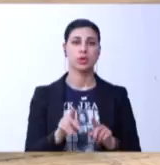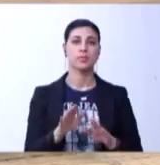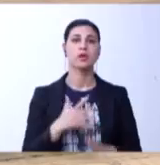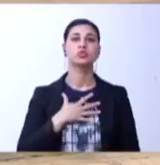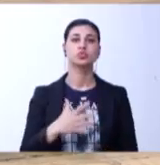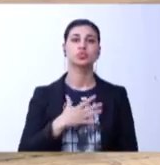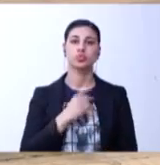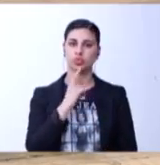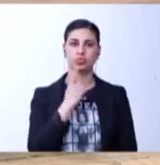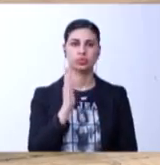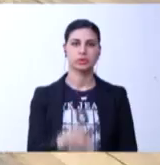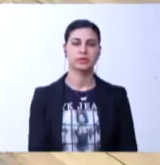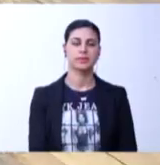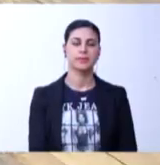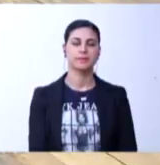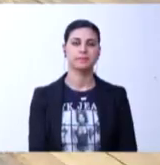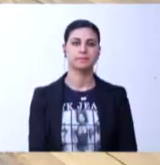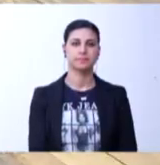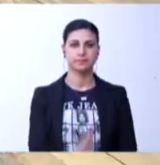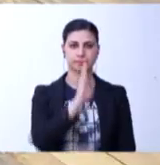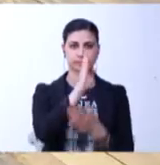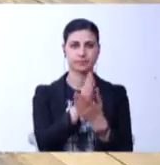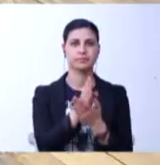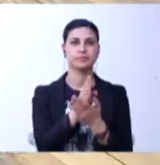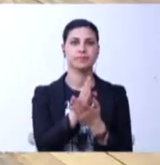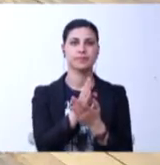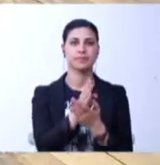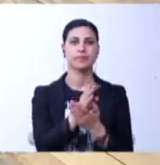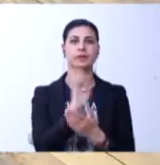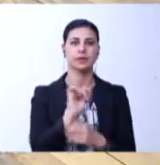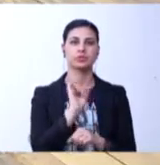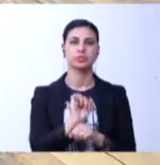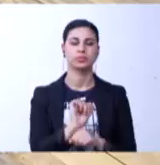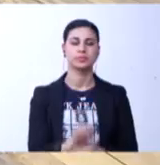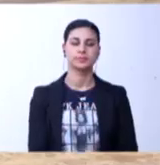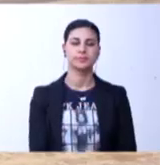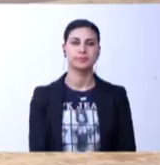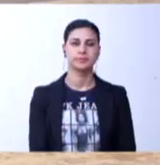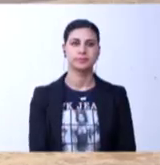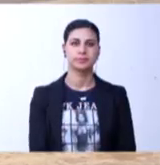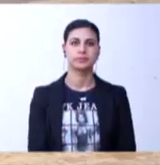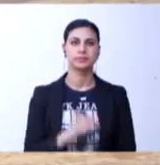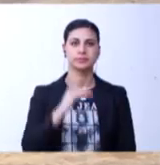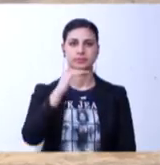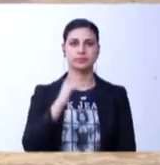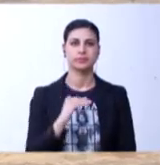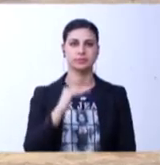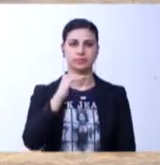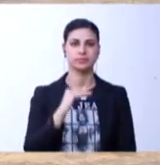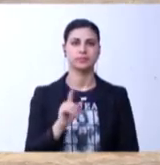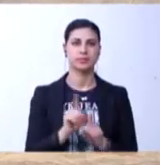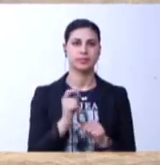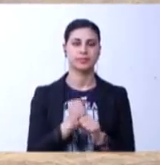სუნთქვა ყველაზე უფრო გაგრძელდებათ. წინ ვიყურებით, ვცდილობთ, რომ ავიწიოთ და გავჩერდეთ. ვცდილობთ, რომ ავიწიოთ და